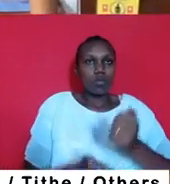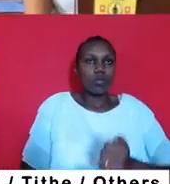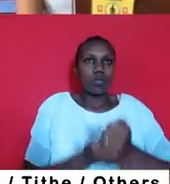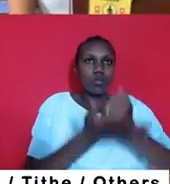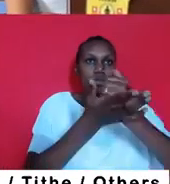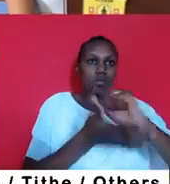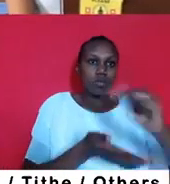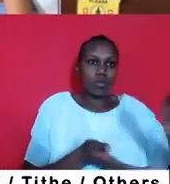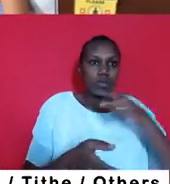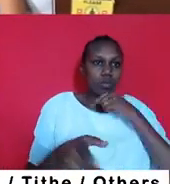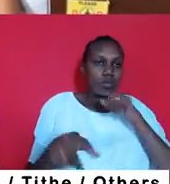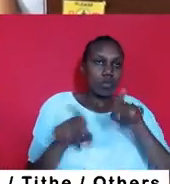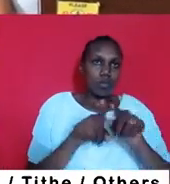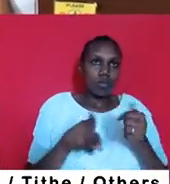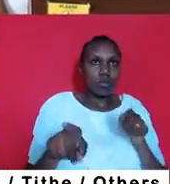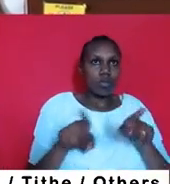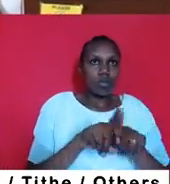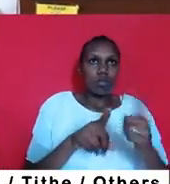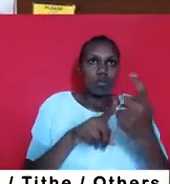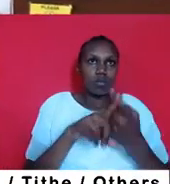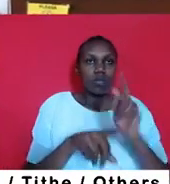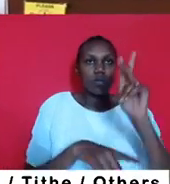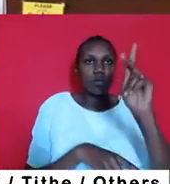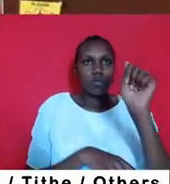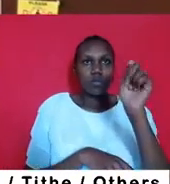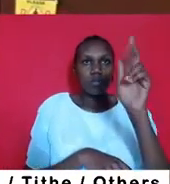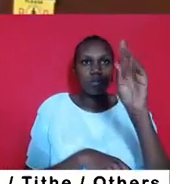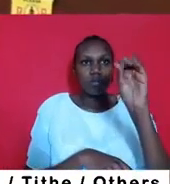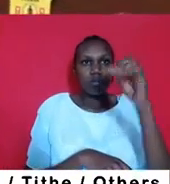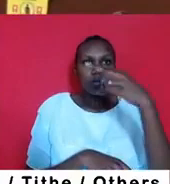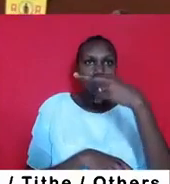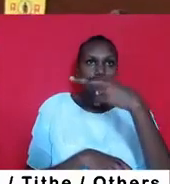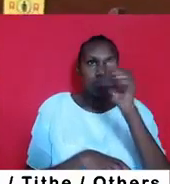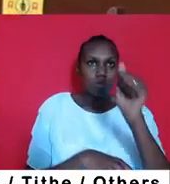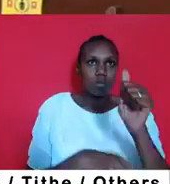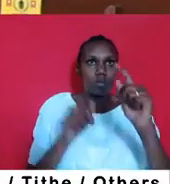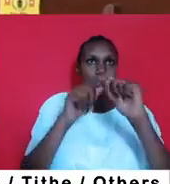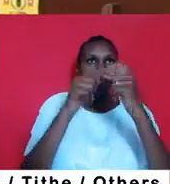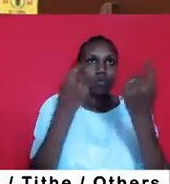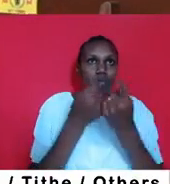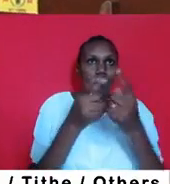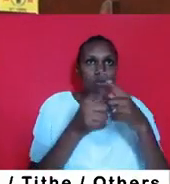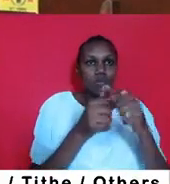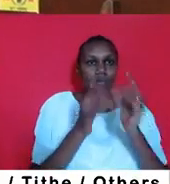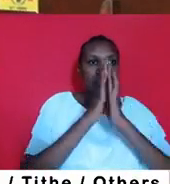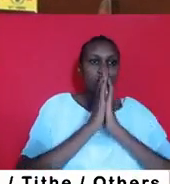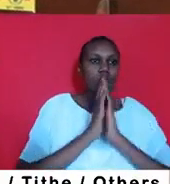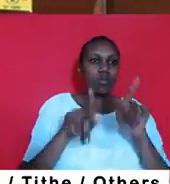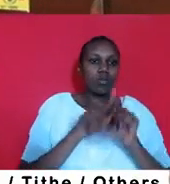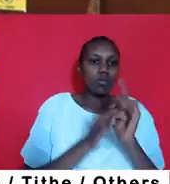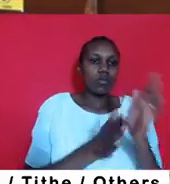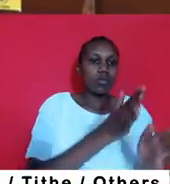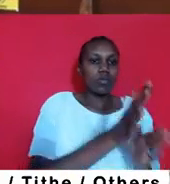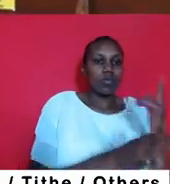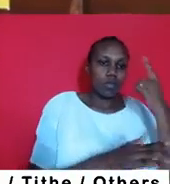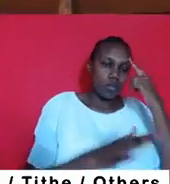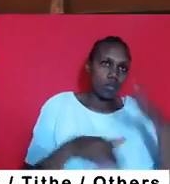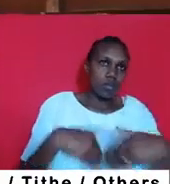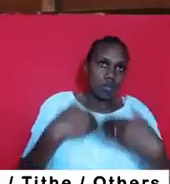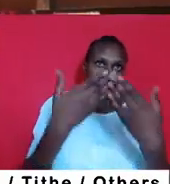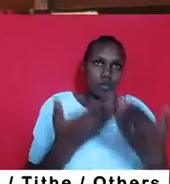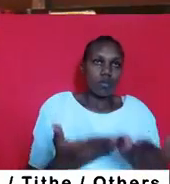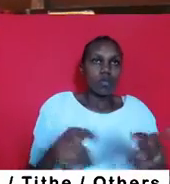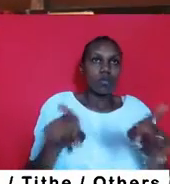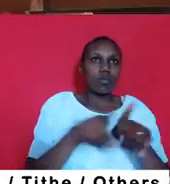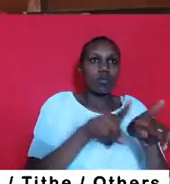ndugu na dada kutoka mtaa wa Karoha na pia tuweze kuomba na tujiandae kwa matolezi. Na